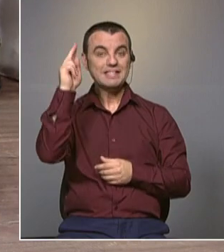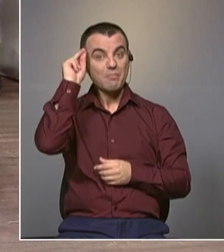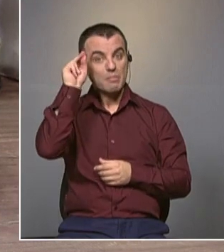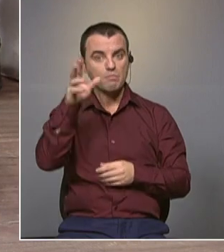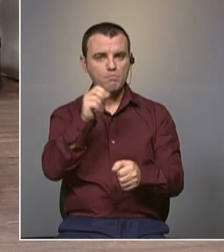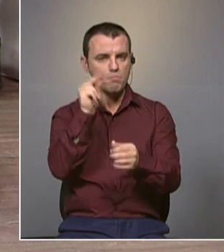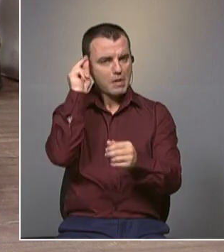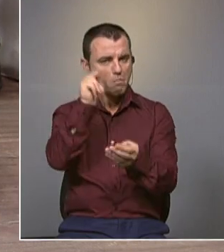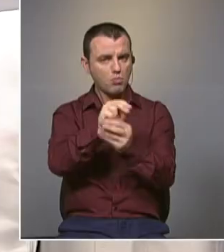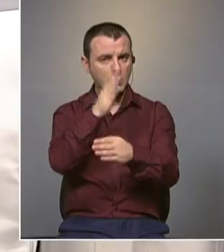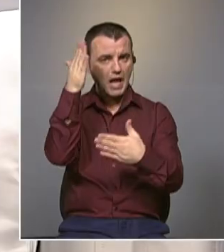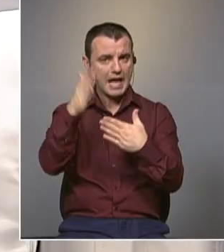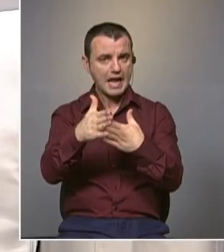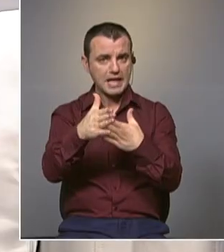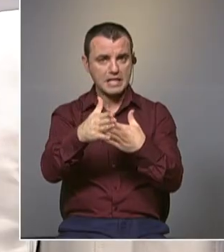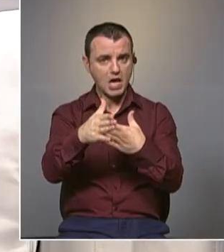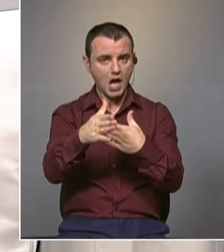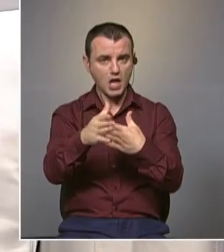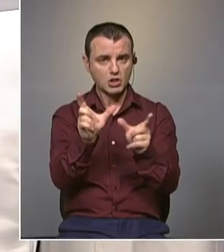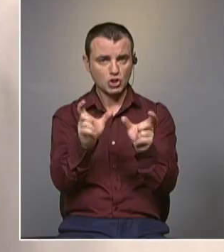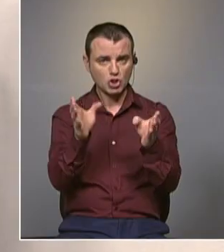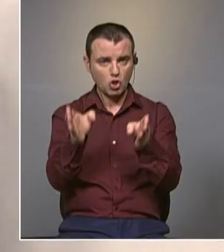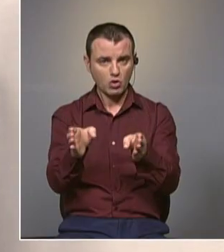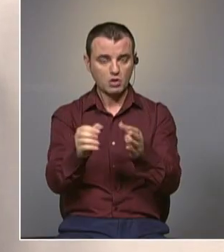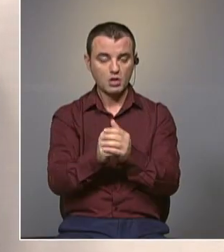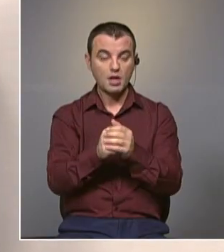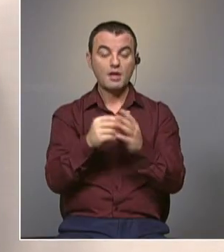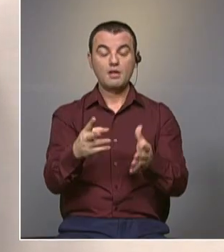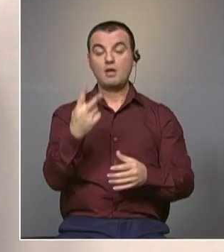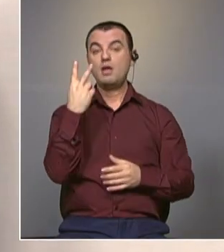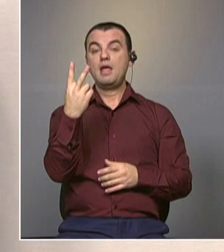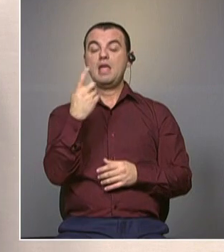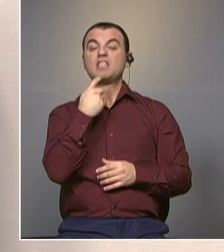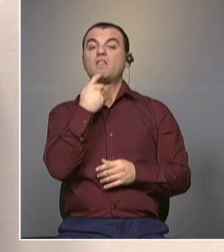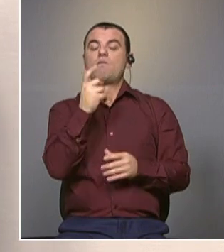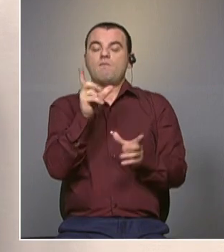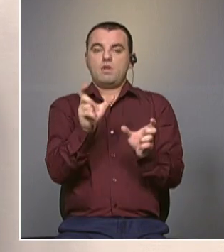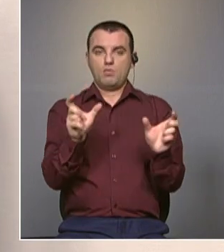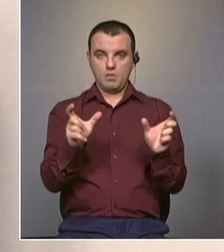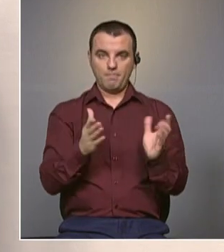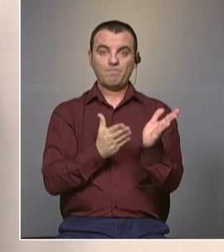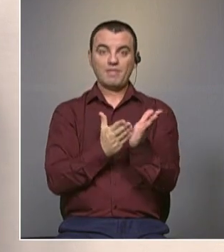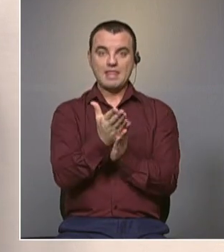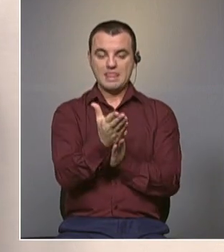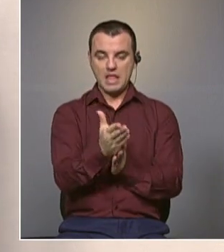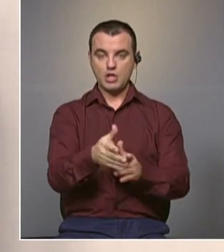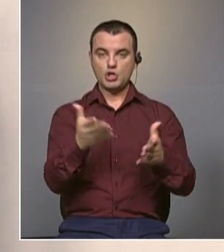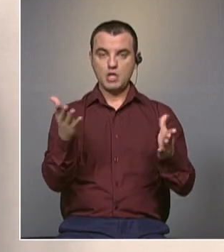пак темите на есетата. Да, с две думи, начинът да се стигне до Space Camp Turkey,